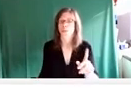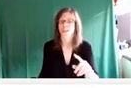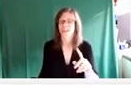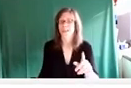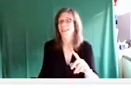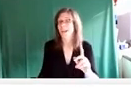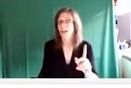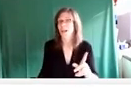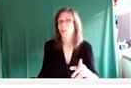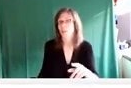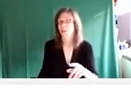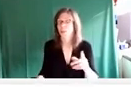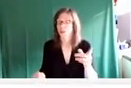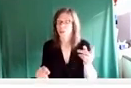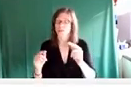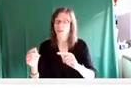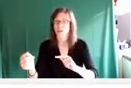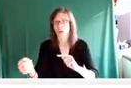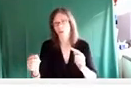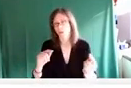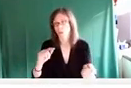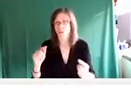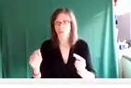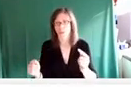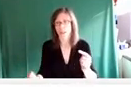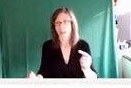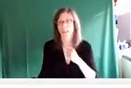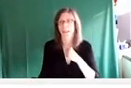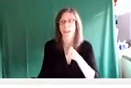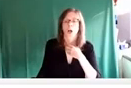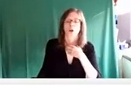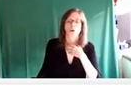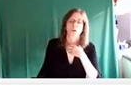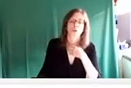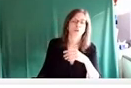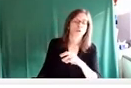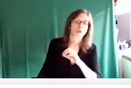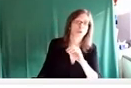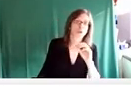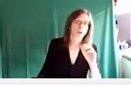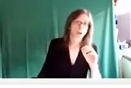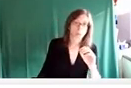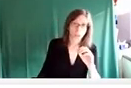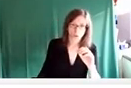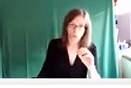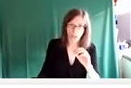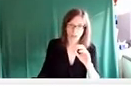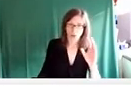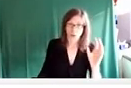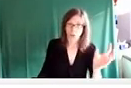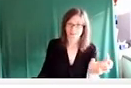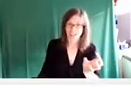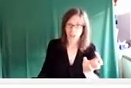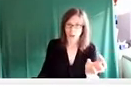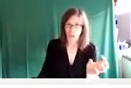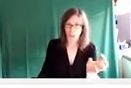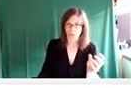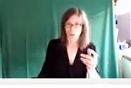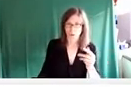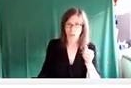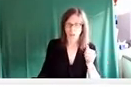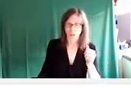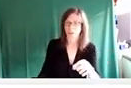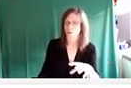le dependency hell, parce qu'il y a des versions, il y a blablabla. Donc, toujours super bien documenter son